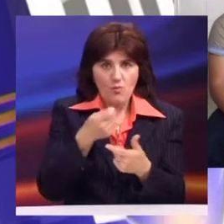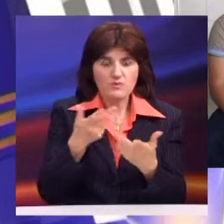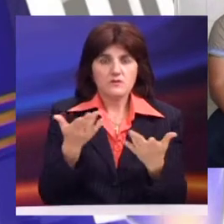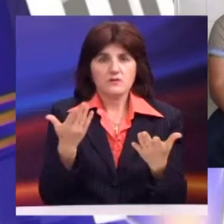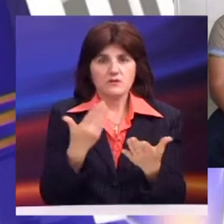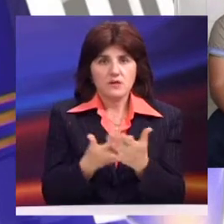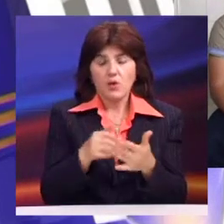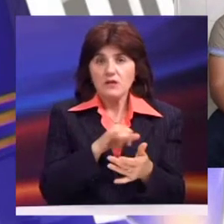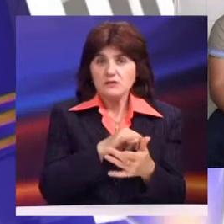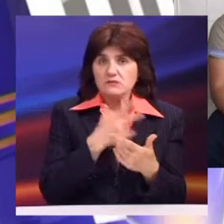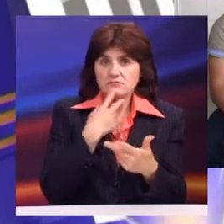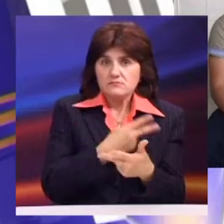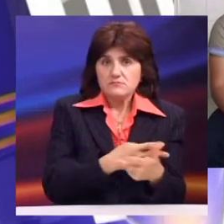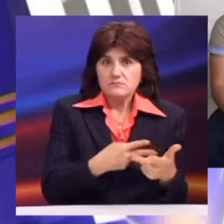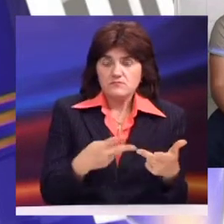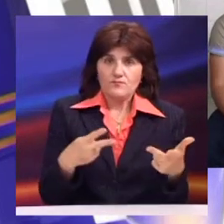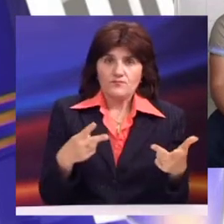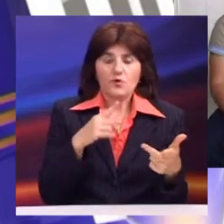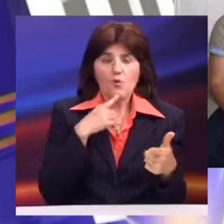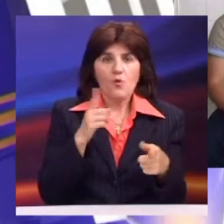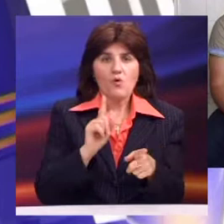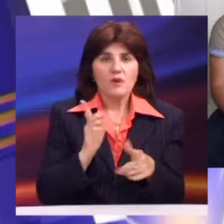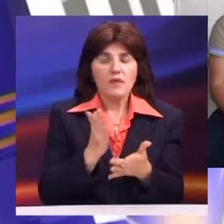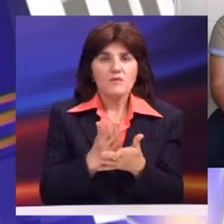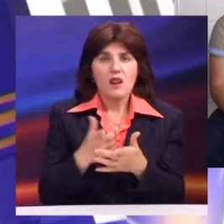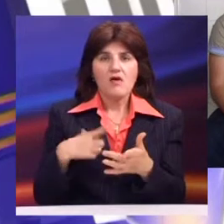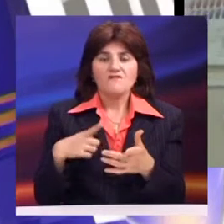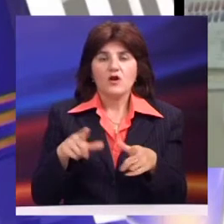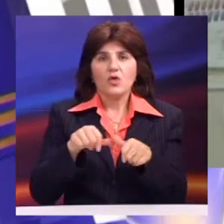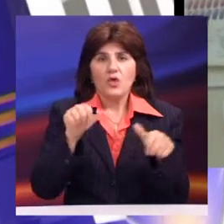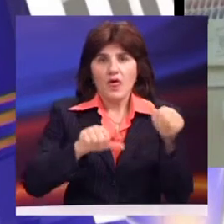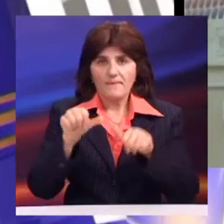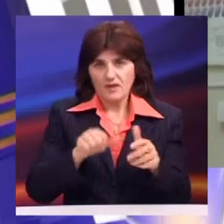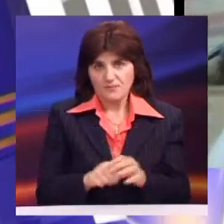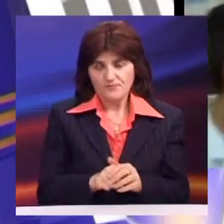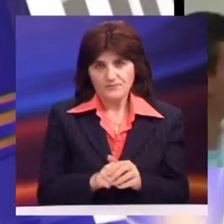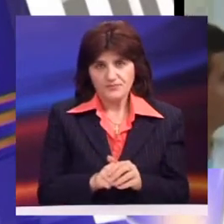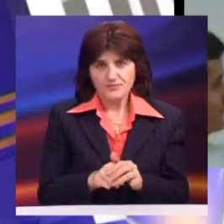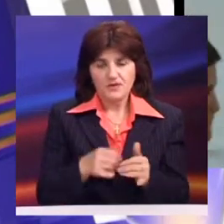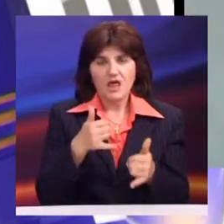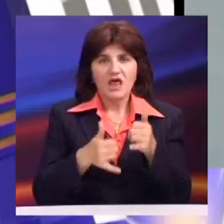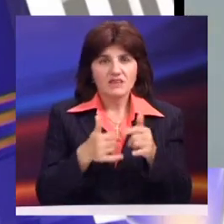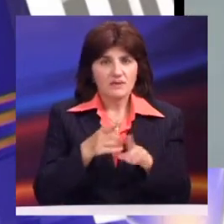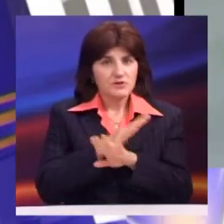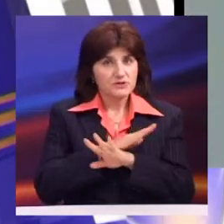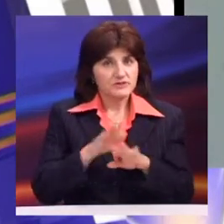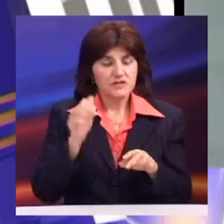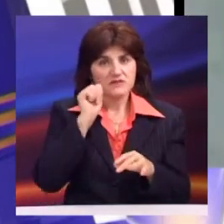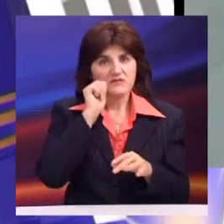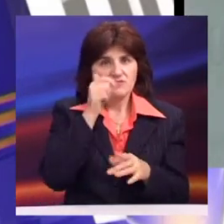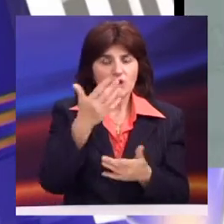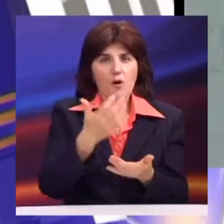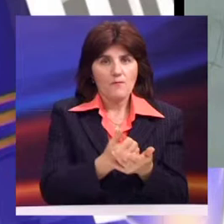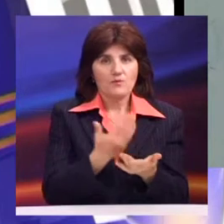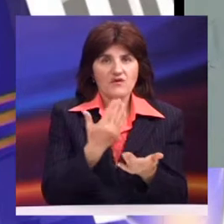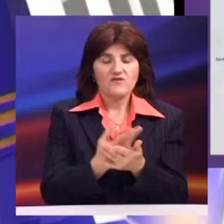tako, trudili smo se da i zanimljivo izgleda čak i onima koji nisu u toj hemiji toliko. Iako se takmičenje zvanično završava